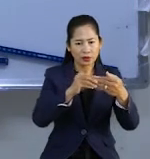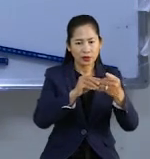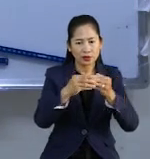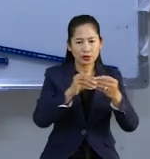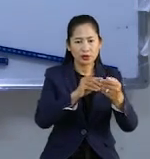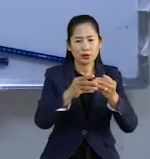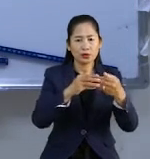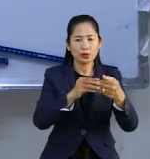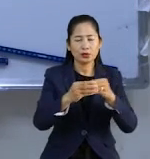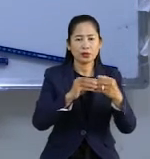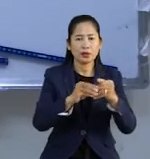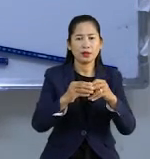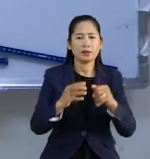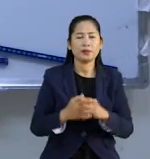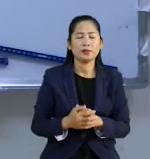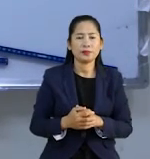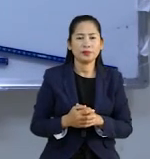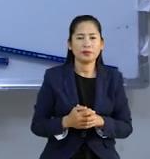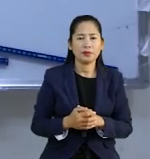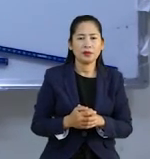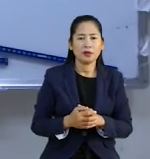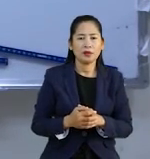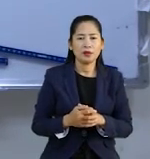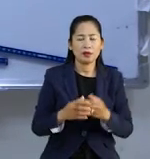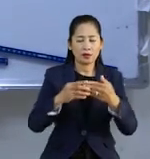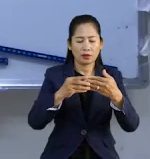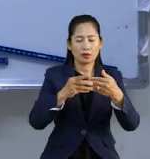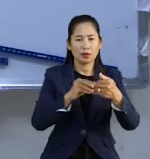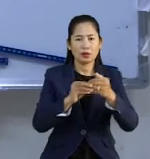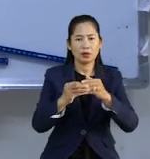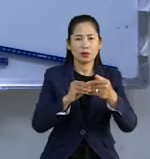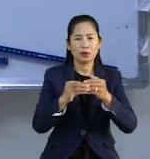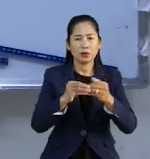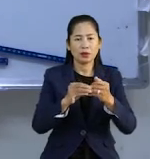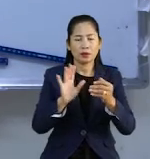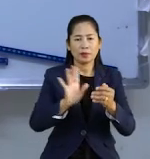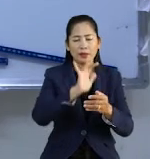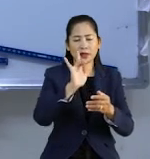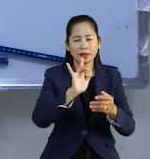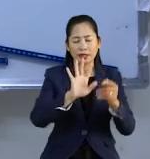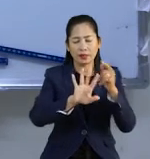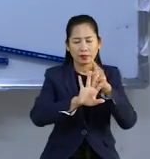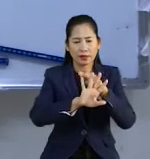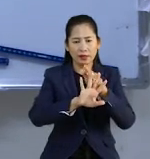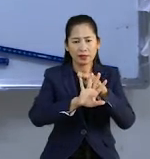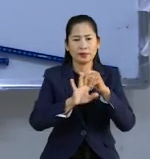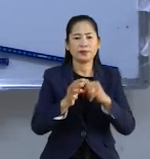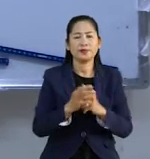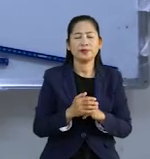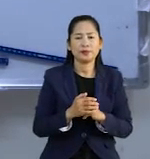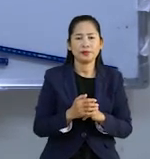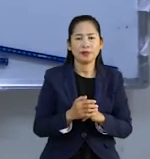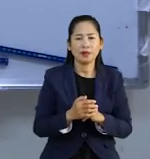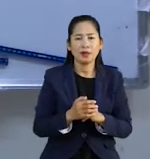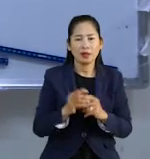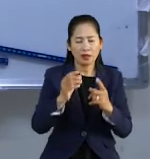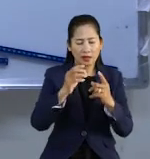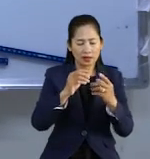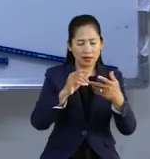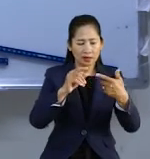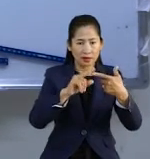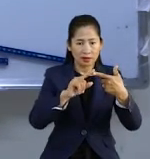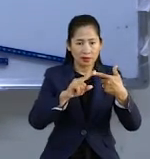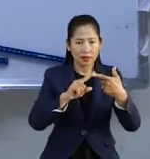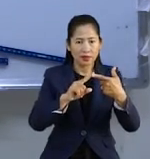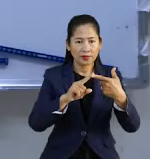วยยังเมียนเปี้ยจ่อบาบาตีมวยยังเมียนเปี้ยจ่อยังปราสัญญาพัดพัดเลยบาตาบาตีปีเ